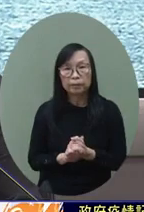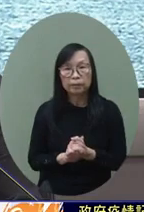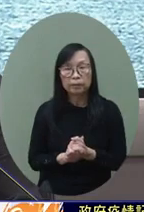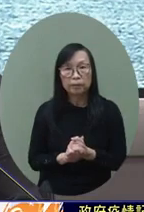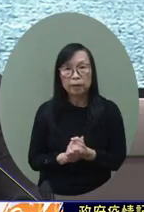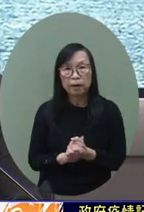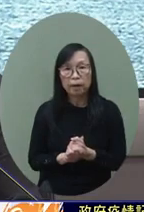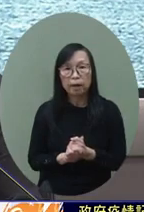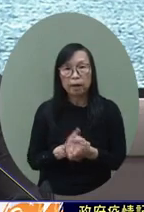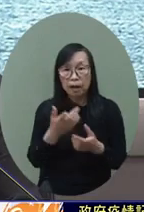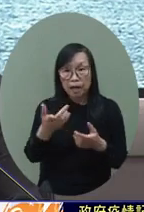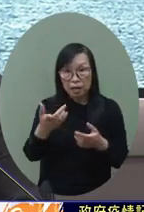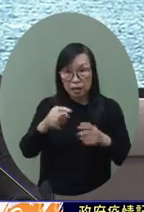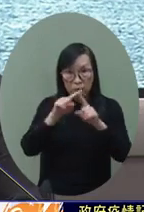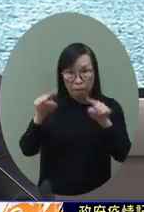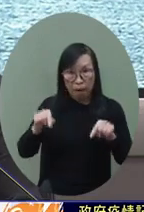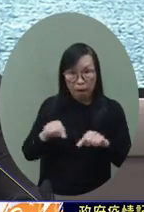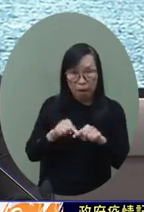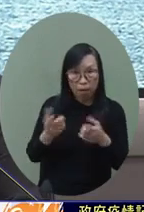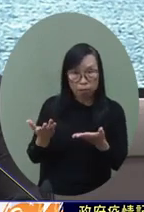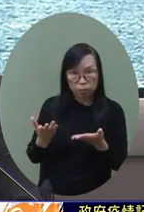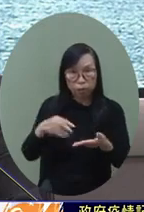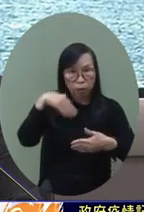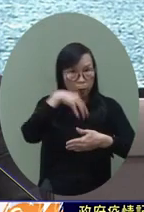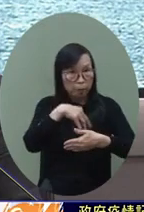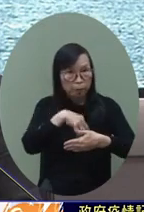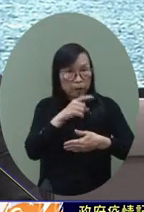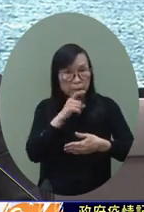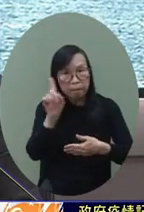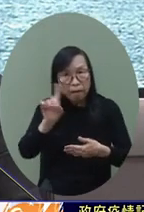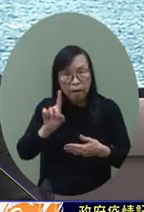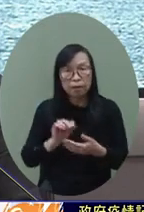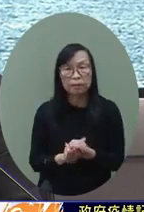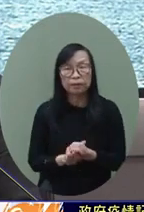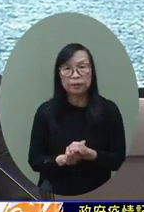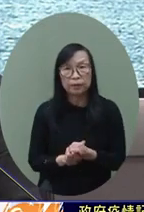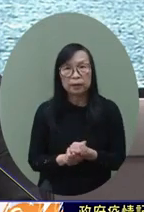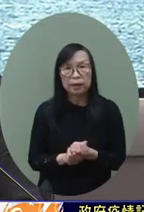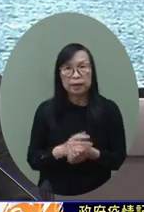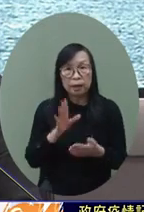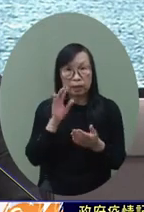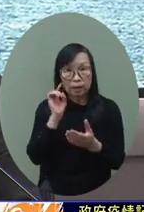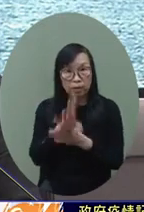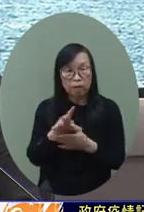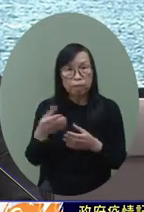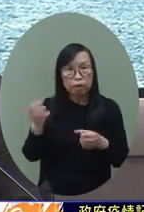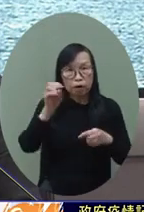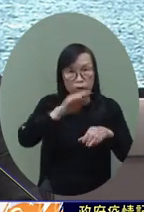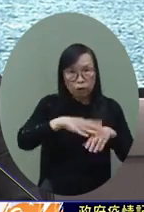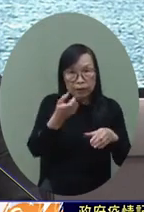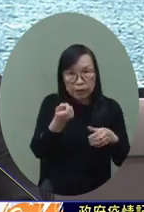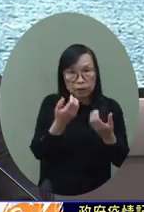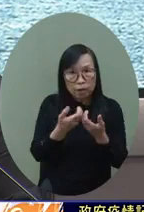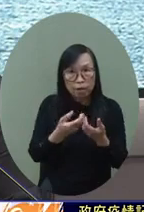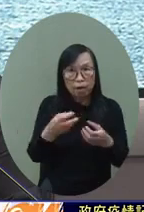這個樣本包裡面有些什麼呢？就有一個預先放了少量混